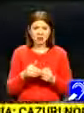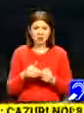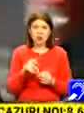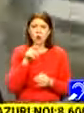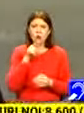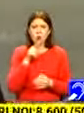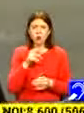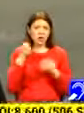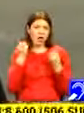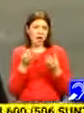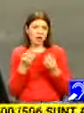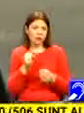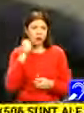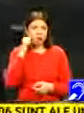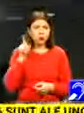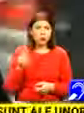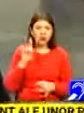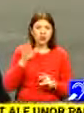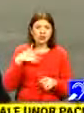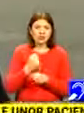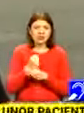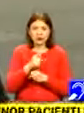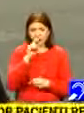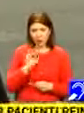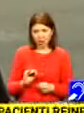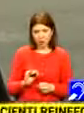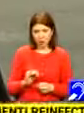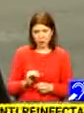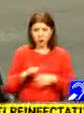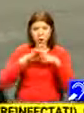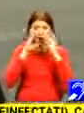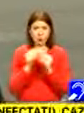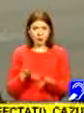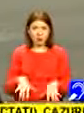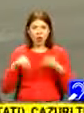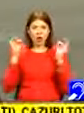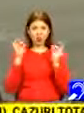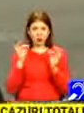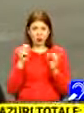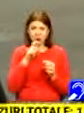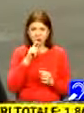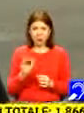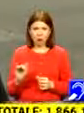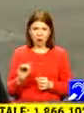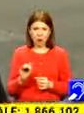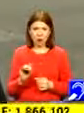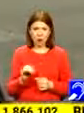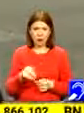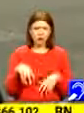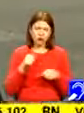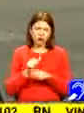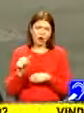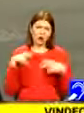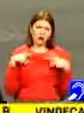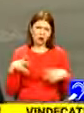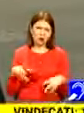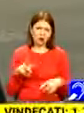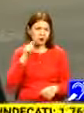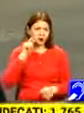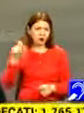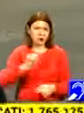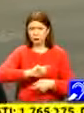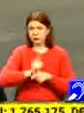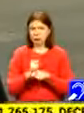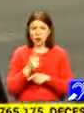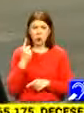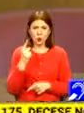unde a informat-o pe bunică despre gestul lui. Împreună l-au găsit pe copil într-o stare foarte gravă și au sunat de